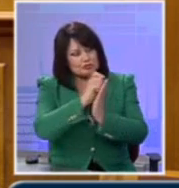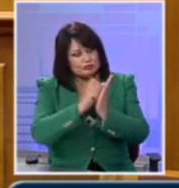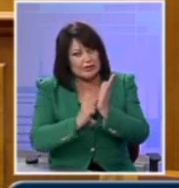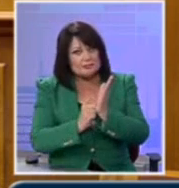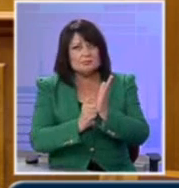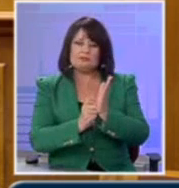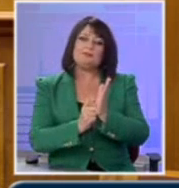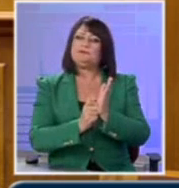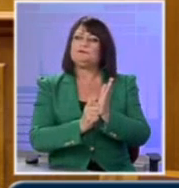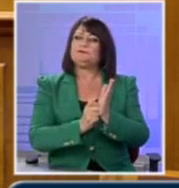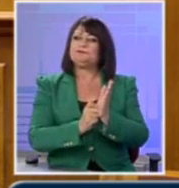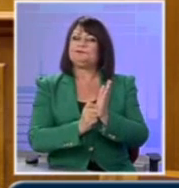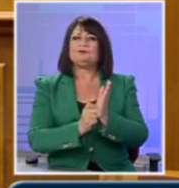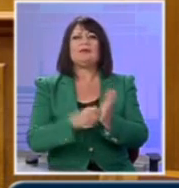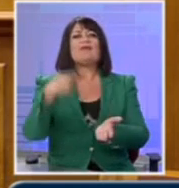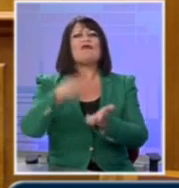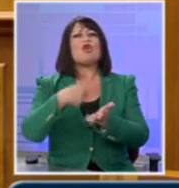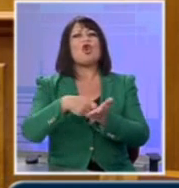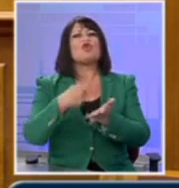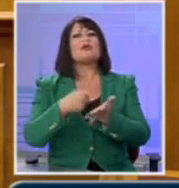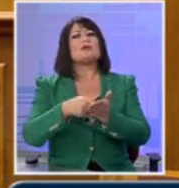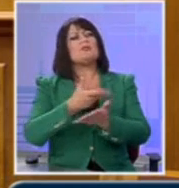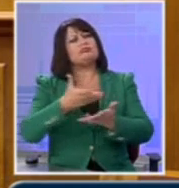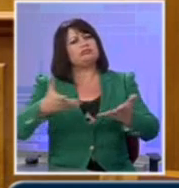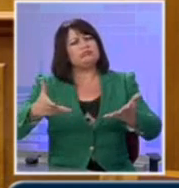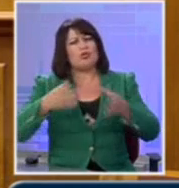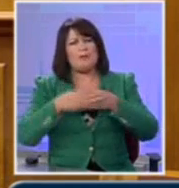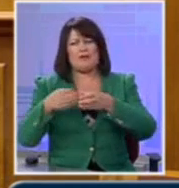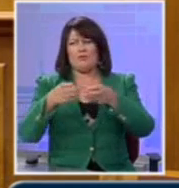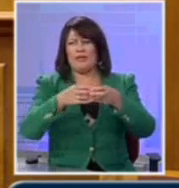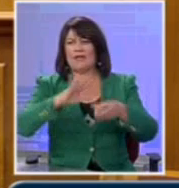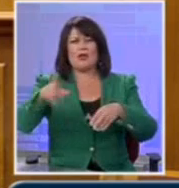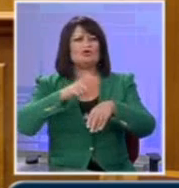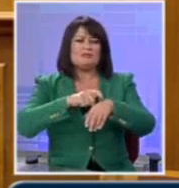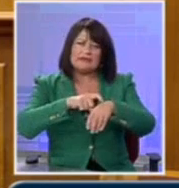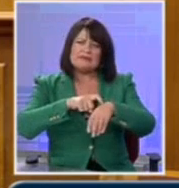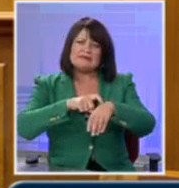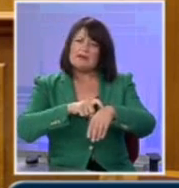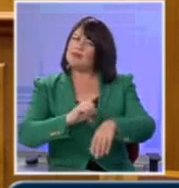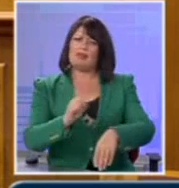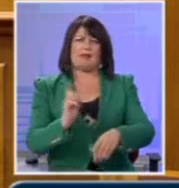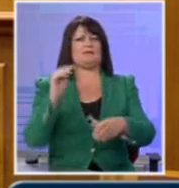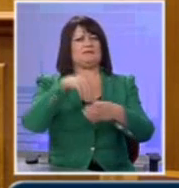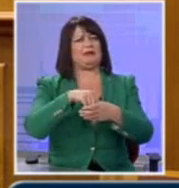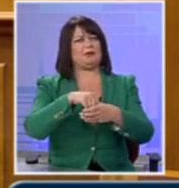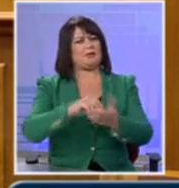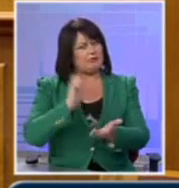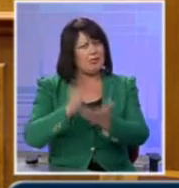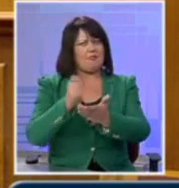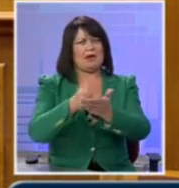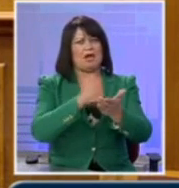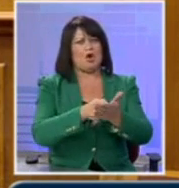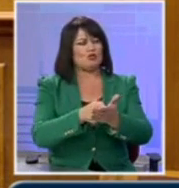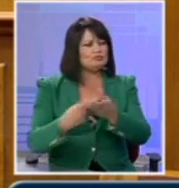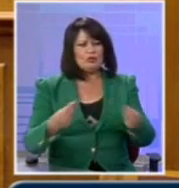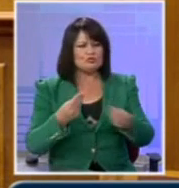στην αύξηση, διεύρυνση της φορολογικής βάσης σε κομμάτια της κοινωνίας που μέχρι σήμερα δεν συμμετείχαν στο βάρος της